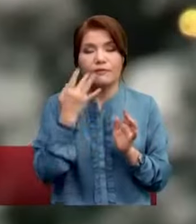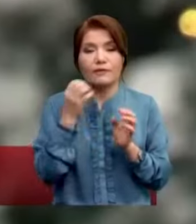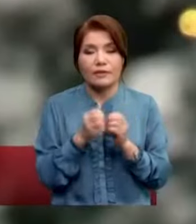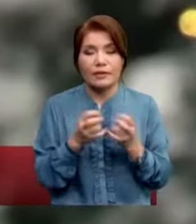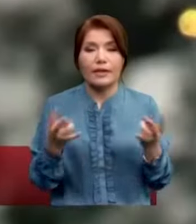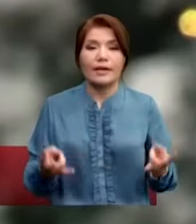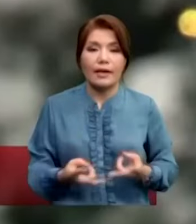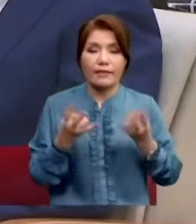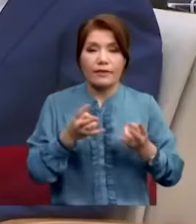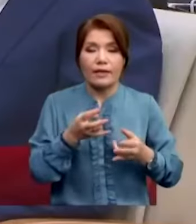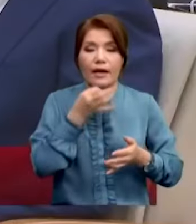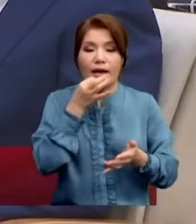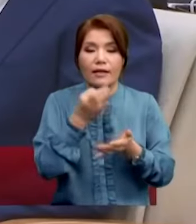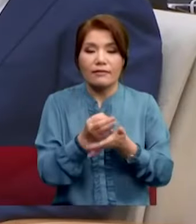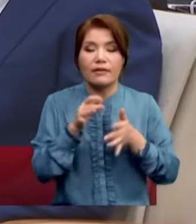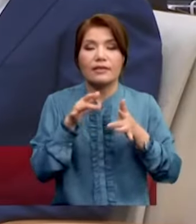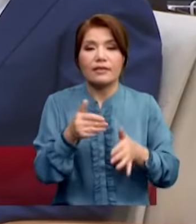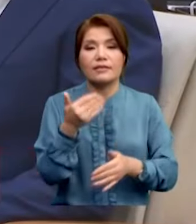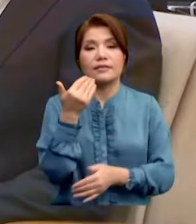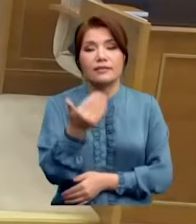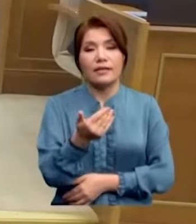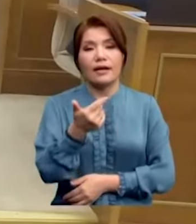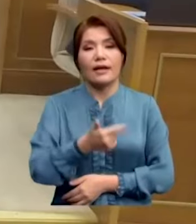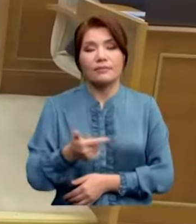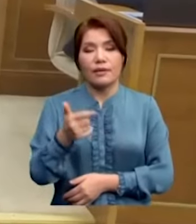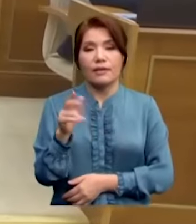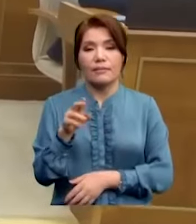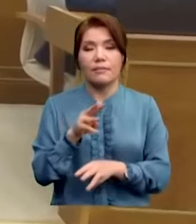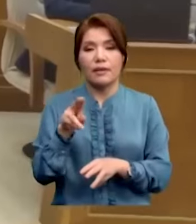А действенный ответ – за вами, господин